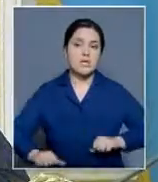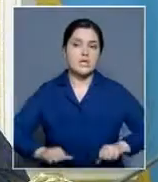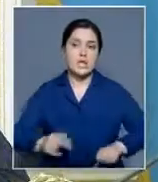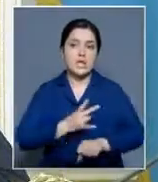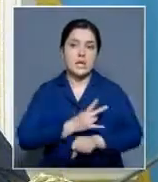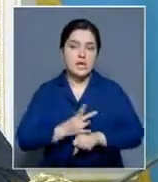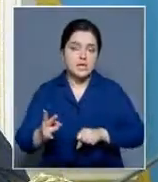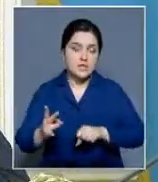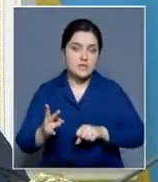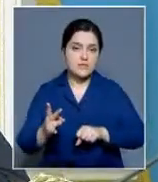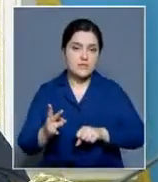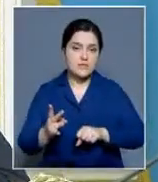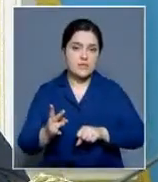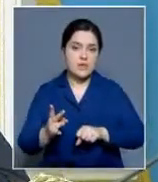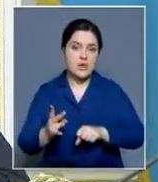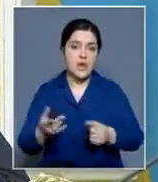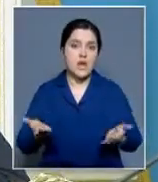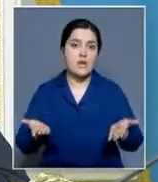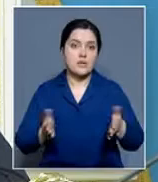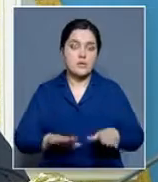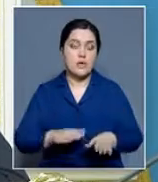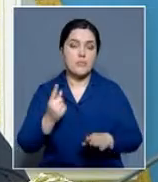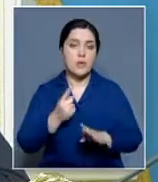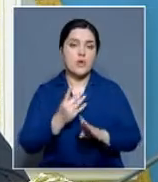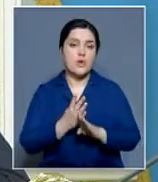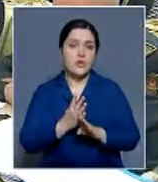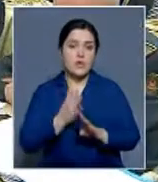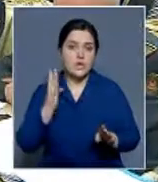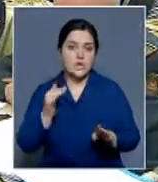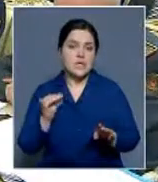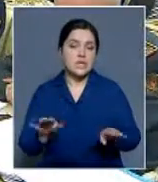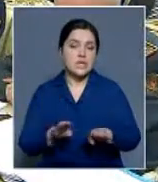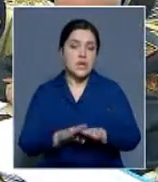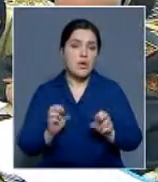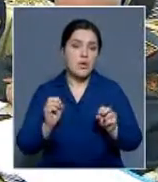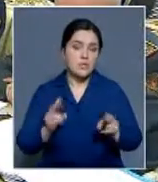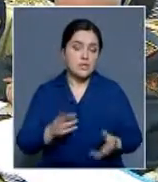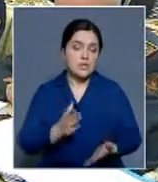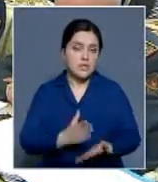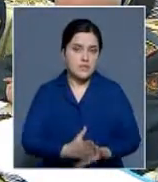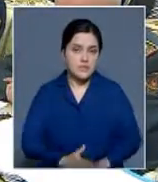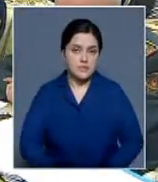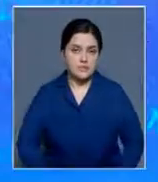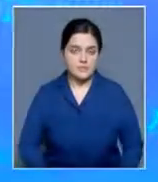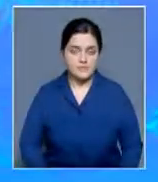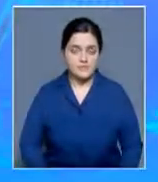терроризму остается у нас первостепенной, и такая угроза присутствует.